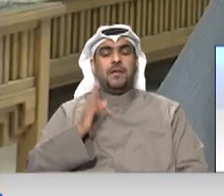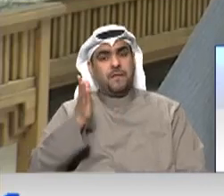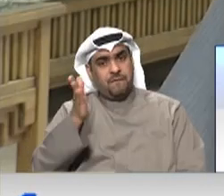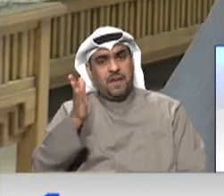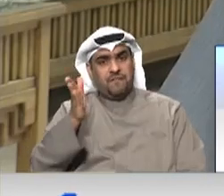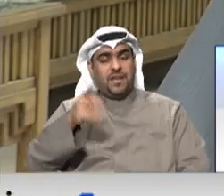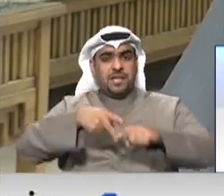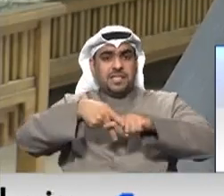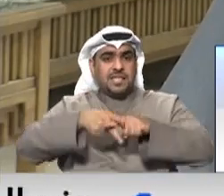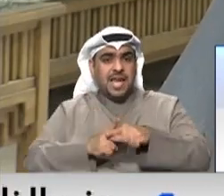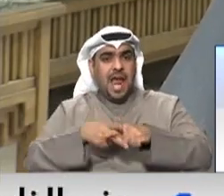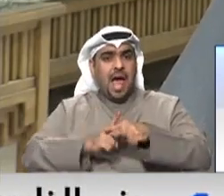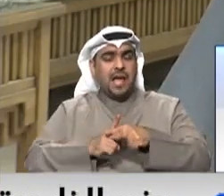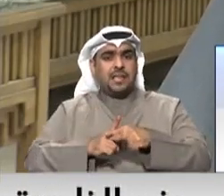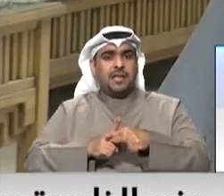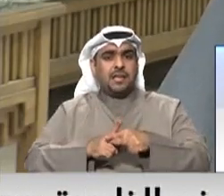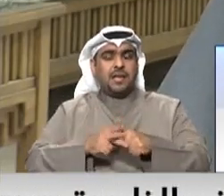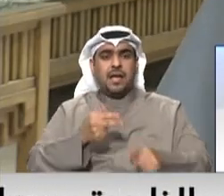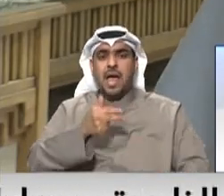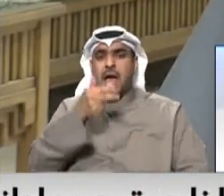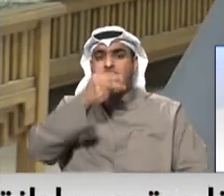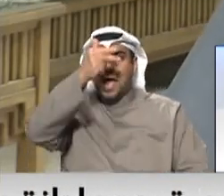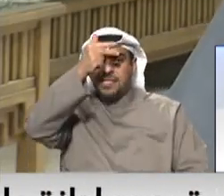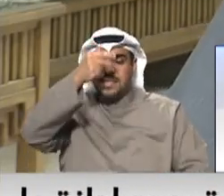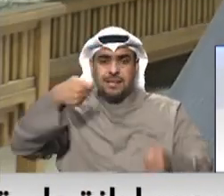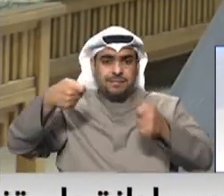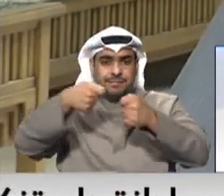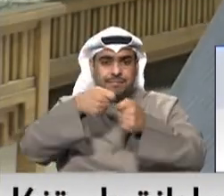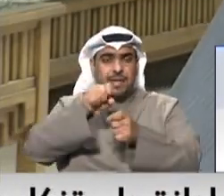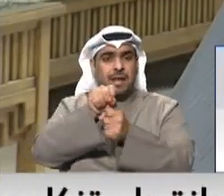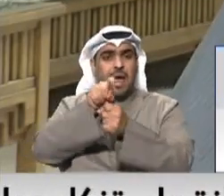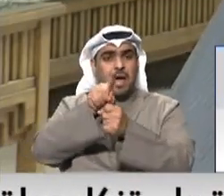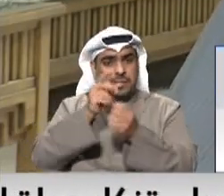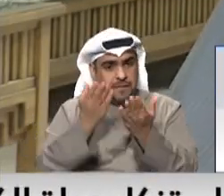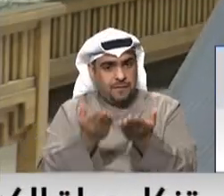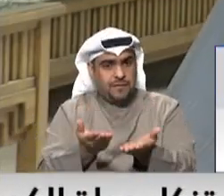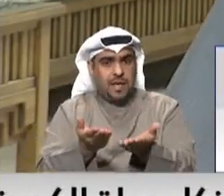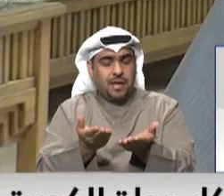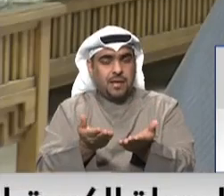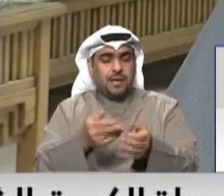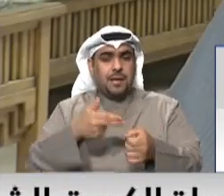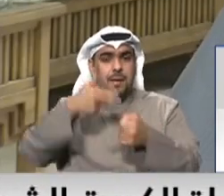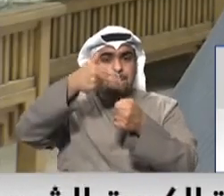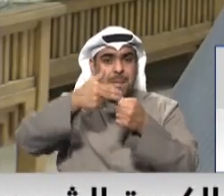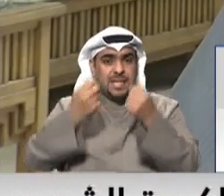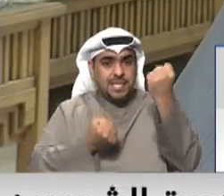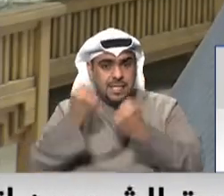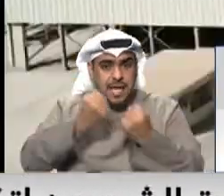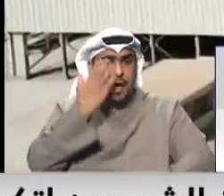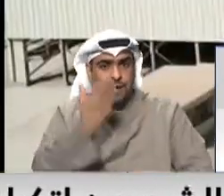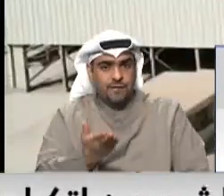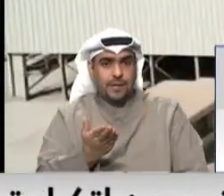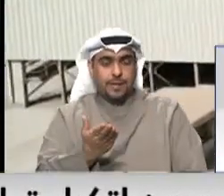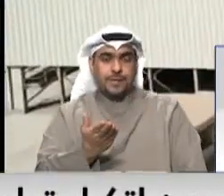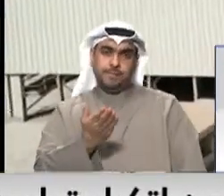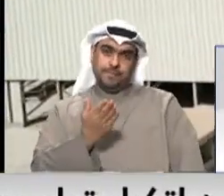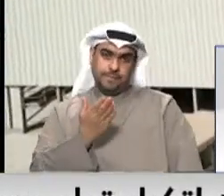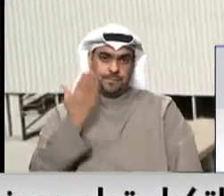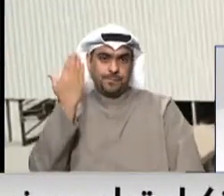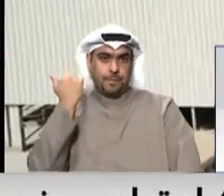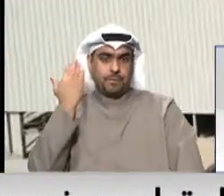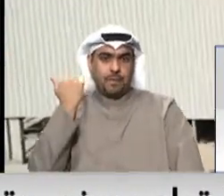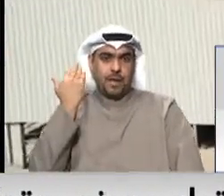كيماويه اساسيه موجوده تعطيك دافع وتعطيك معنا لذلك النظره المستقره اللي كانت